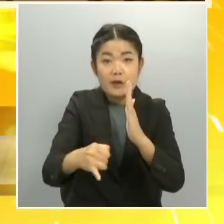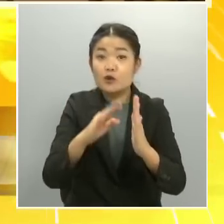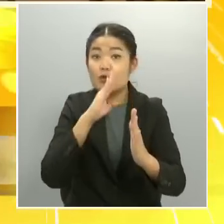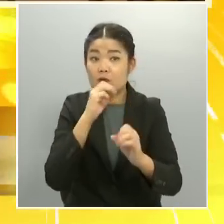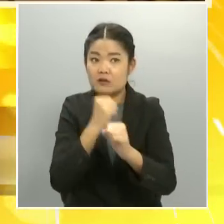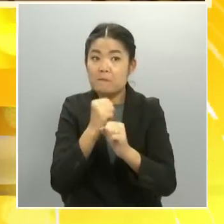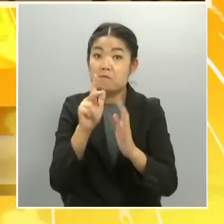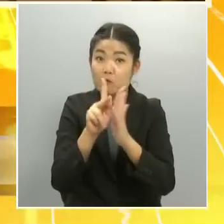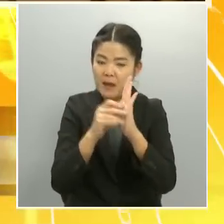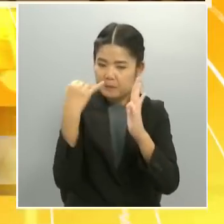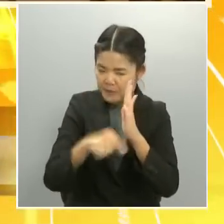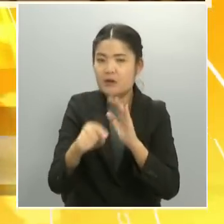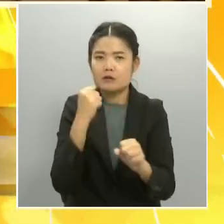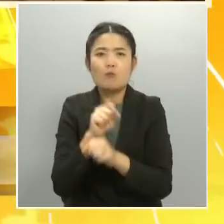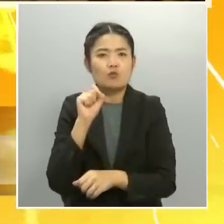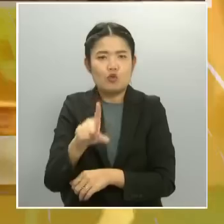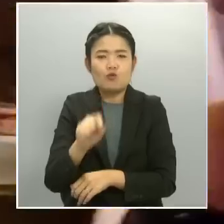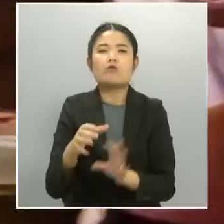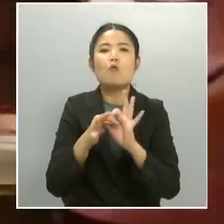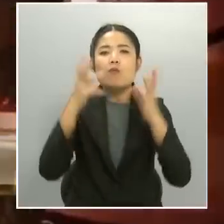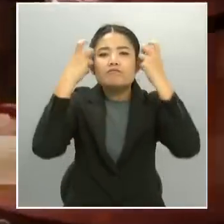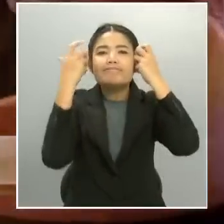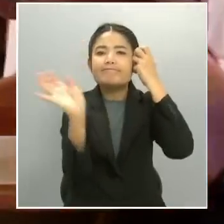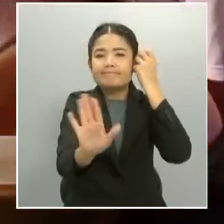างเต็มที่เฉียบขาดไม่ต้องห่วงครับ นั่นแห